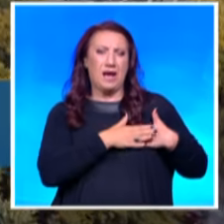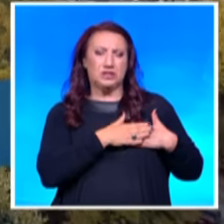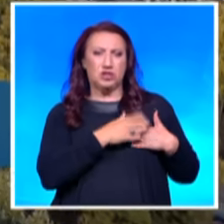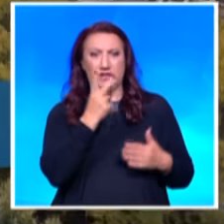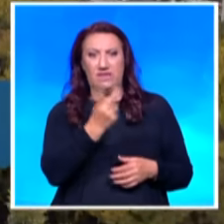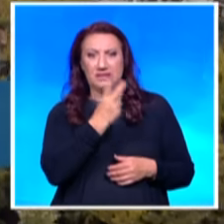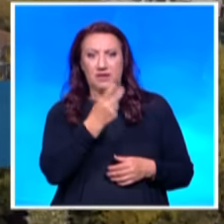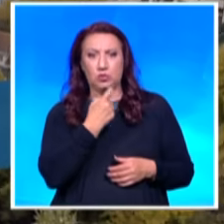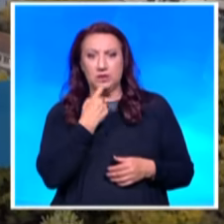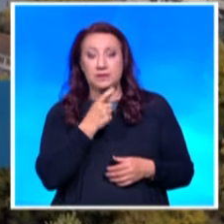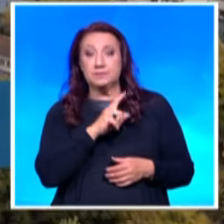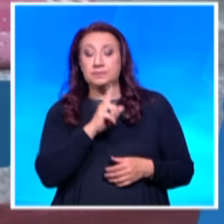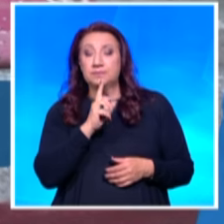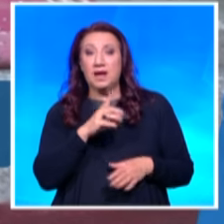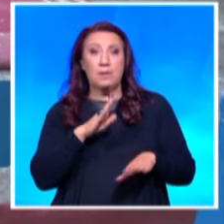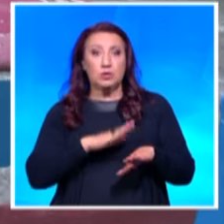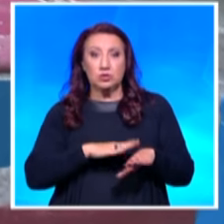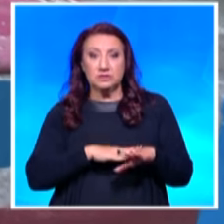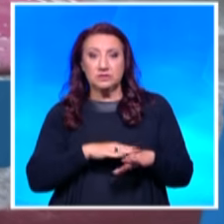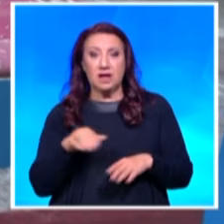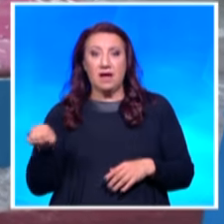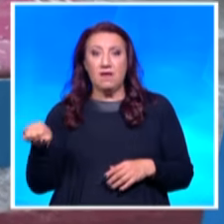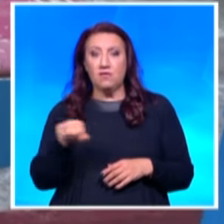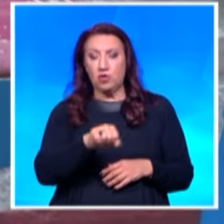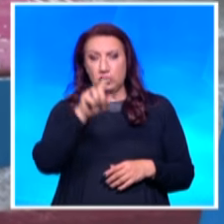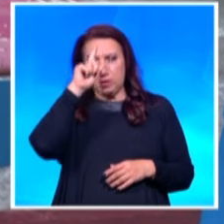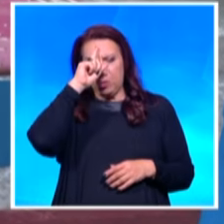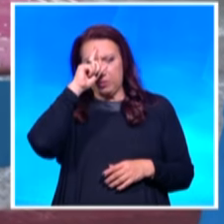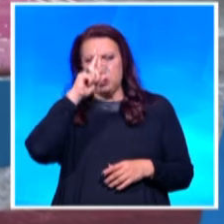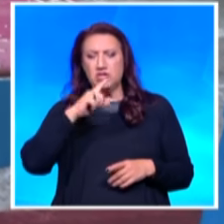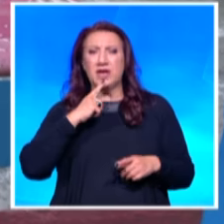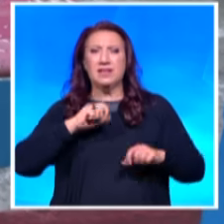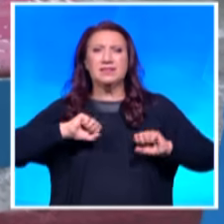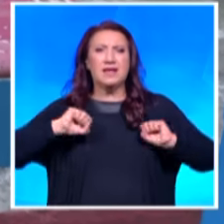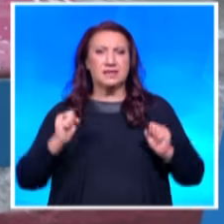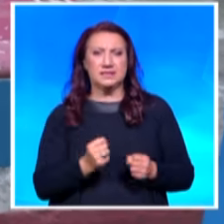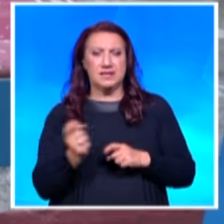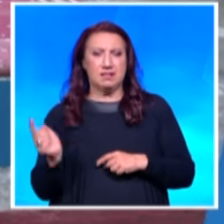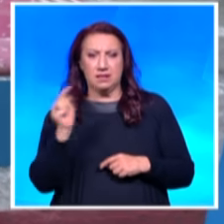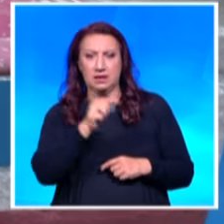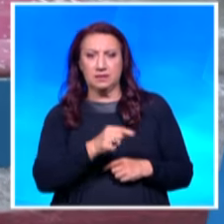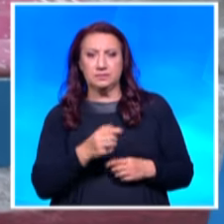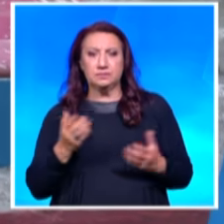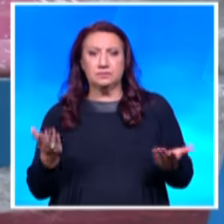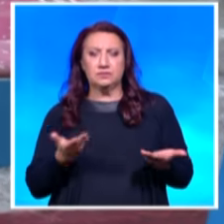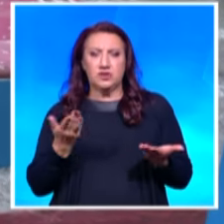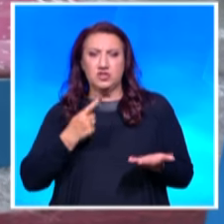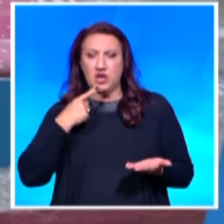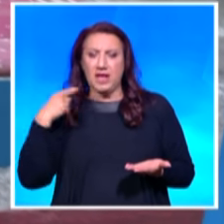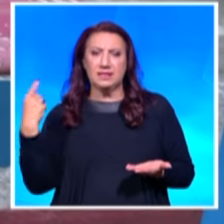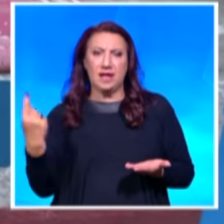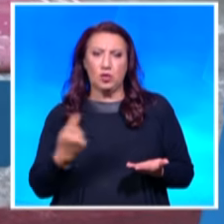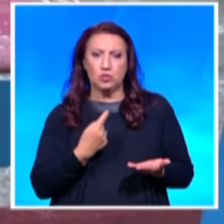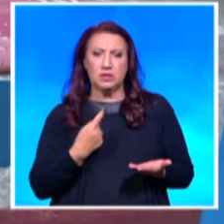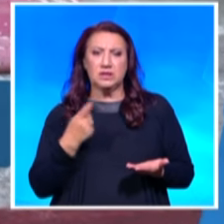момичето да е заведено до там на сила. Година и 7-8 месеца вече той почваше